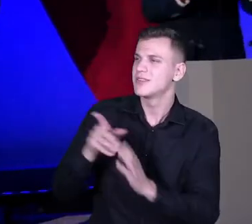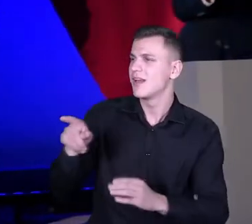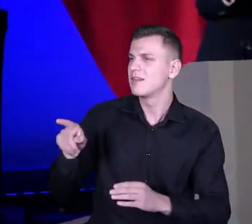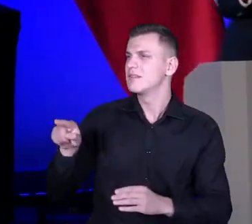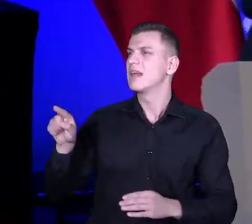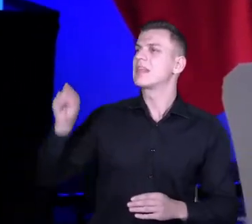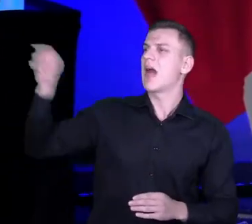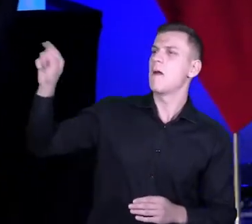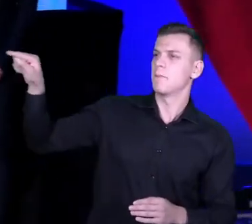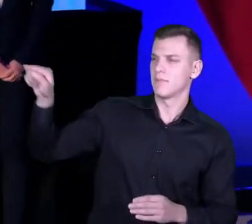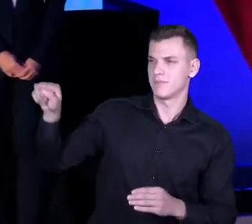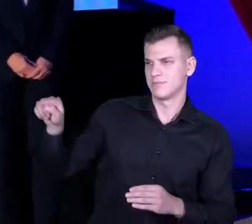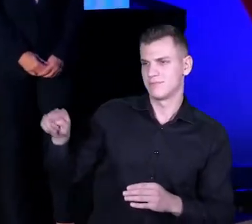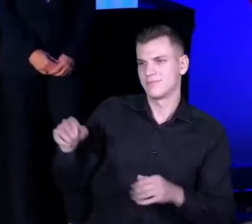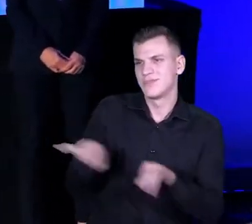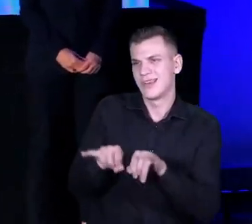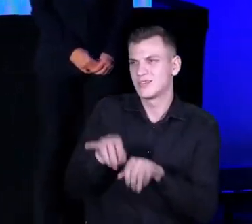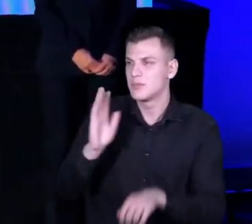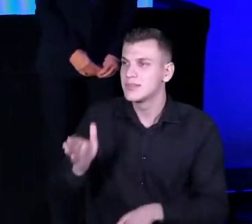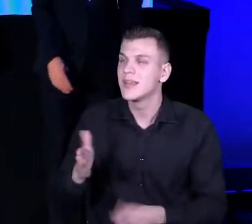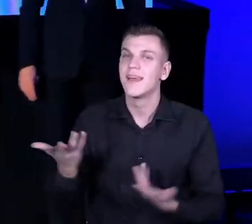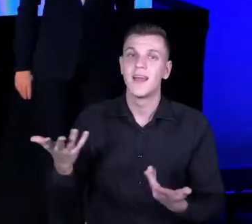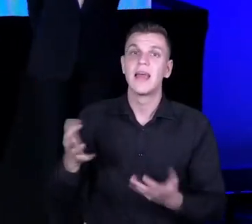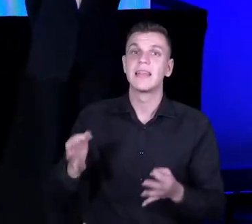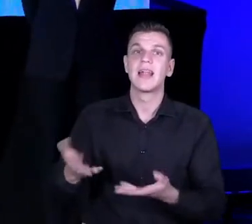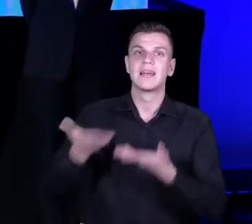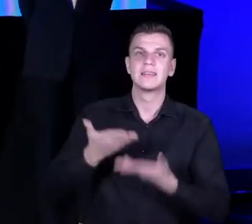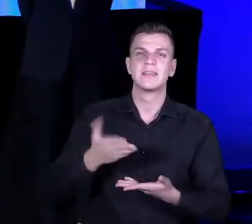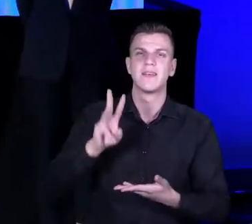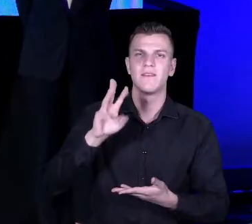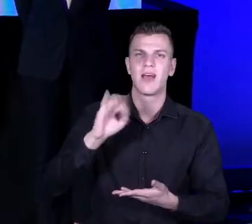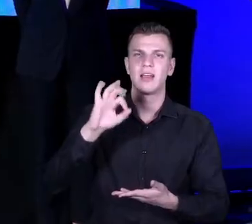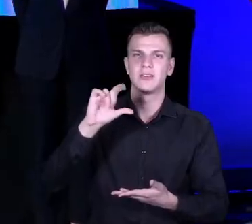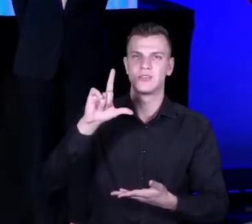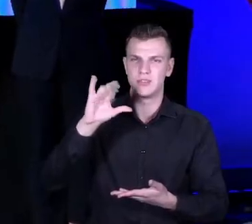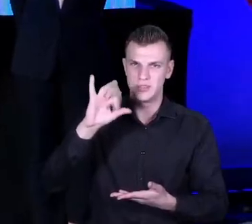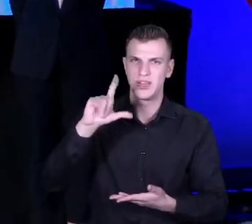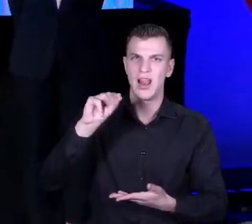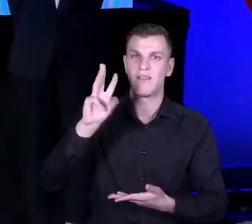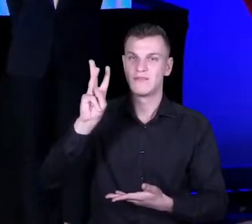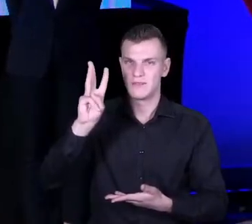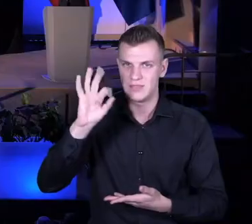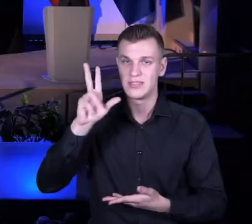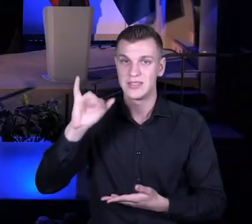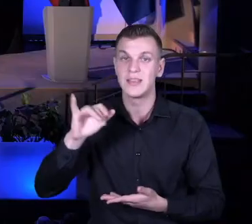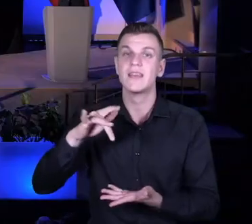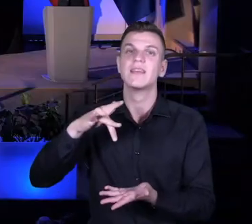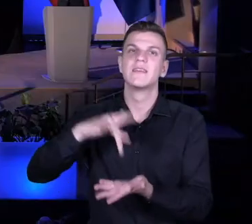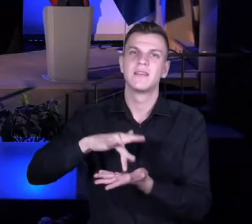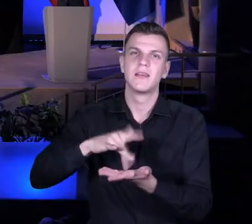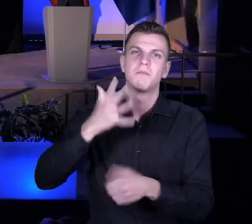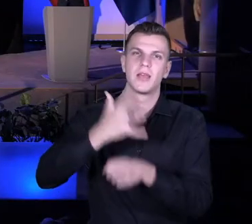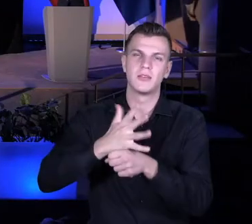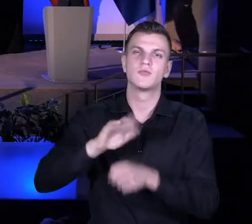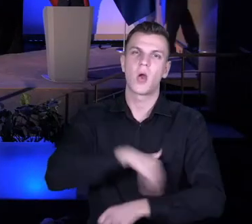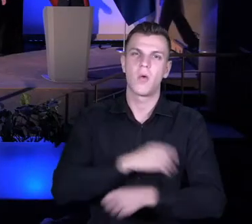prawo, żebyśmy się wszyscy zmieścili. A teraz zapraszam Andrzeja Wasilewskiego, dyrektora Szkoły Podstawowej nr 51 imienia Ludwika Zamenhofa w